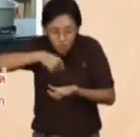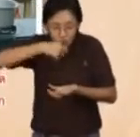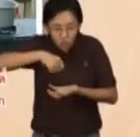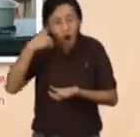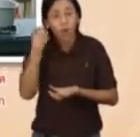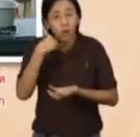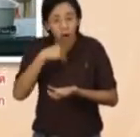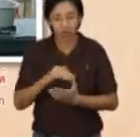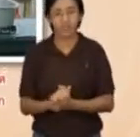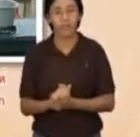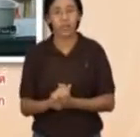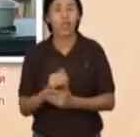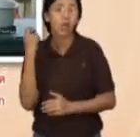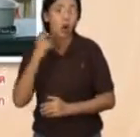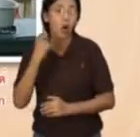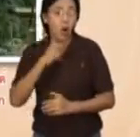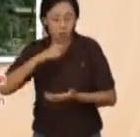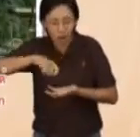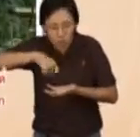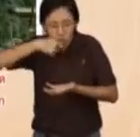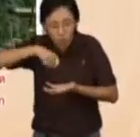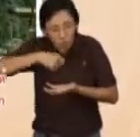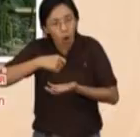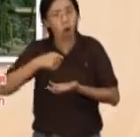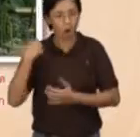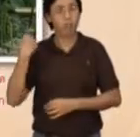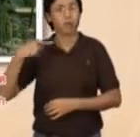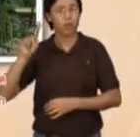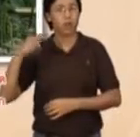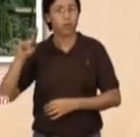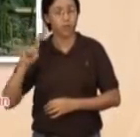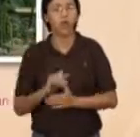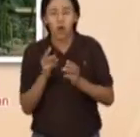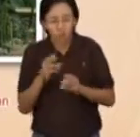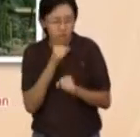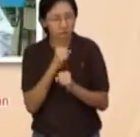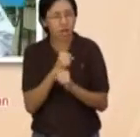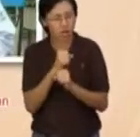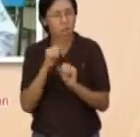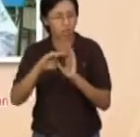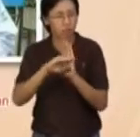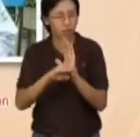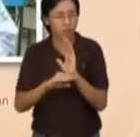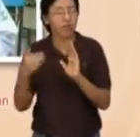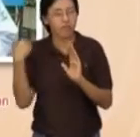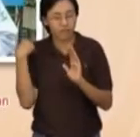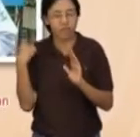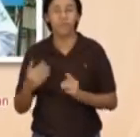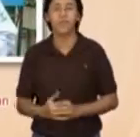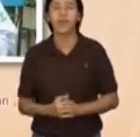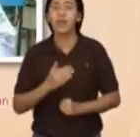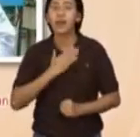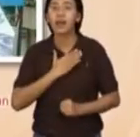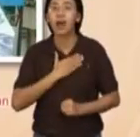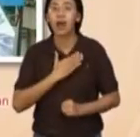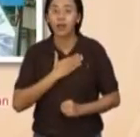เองแต่น้ำซุปของเขาเนี่ยมีคุณค่ามาก และมีศิลปะในการทำด้วยนะ ครับผมใช่ฮะทีนี้เนี่ยการที่ เราเอ